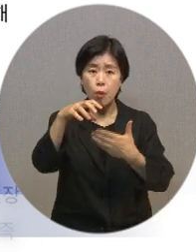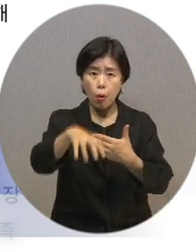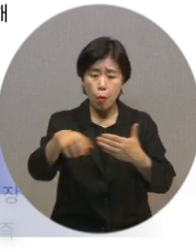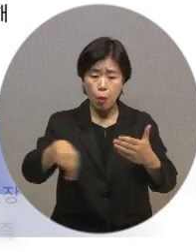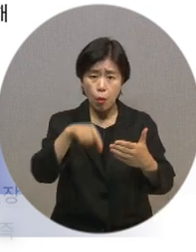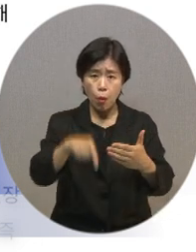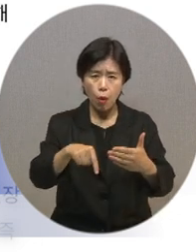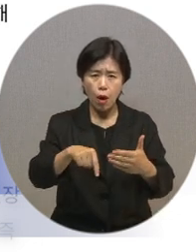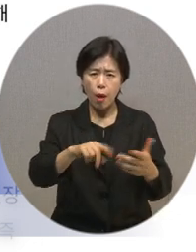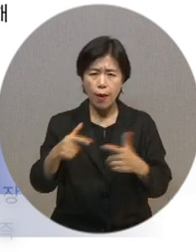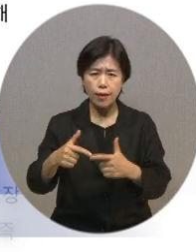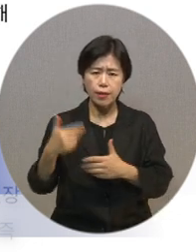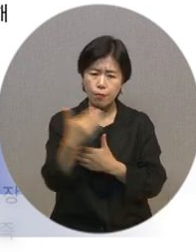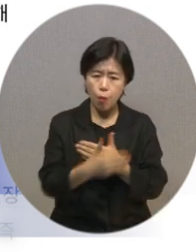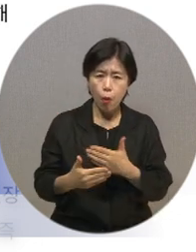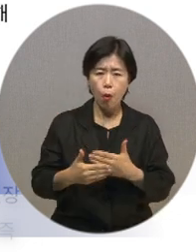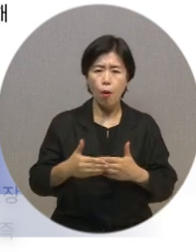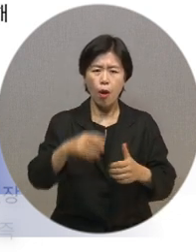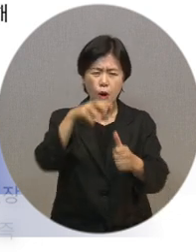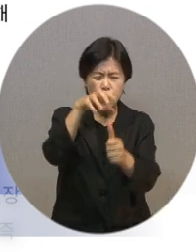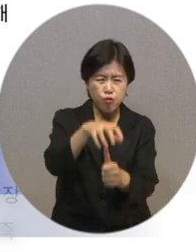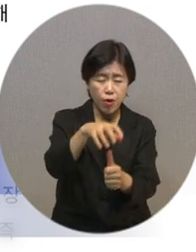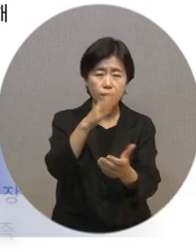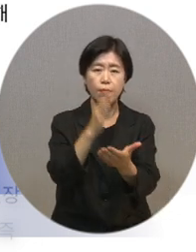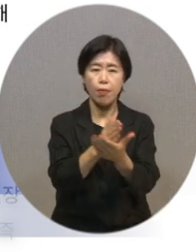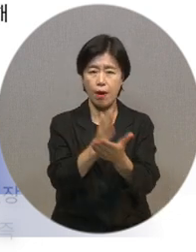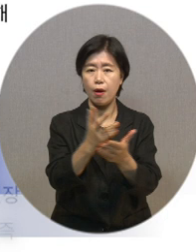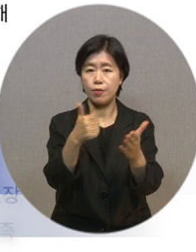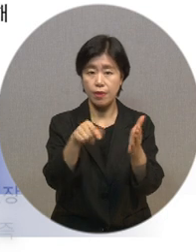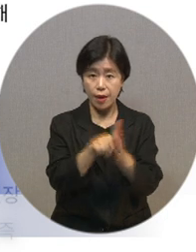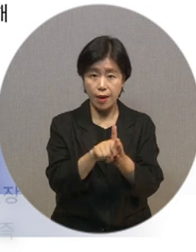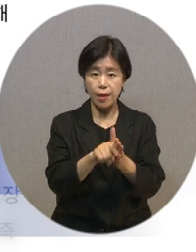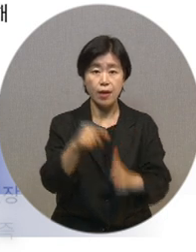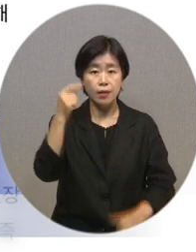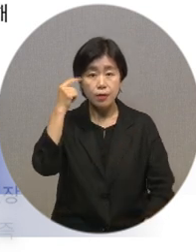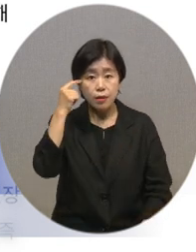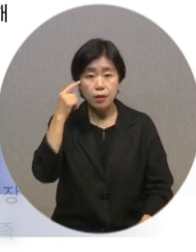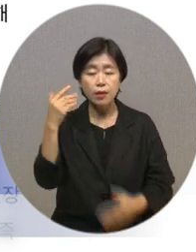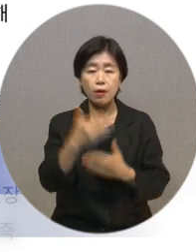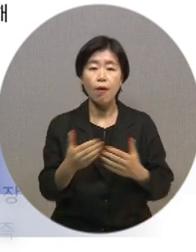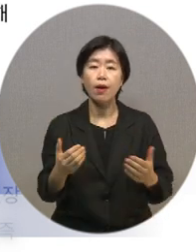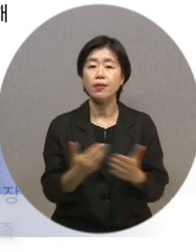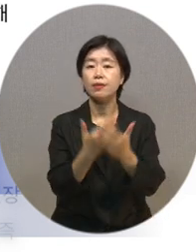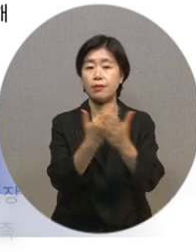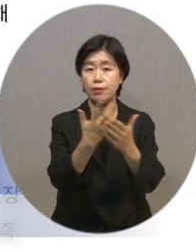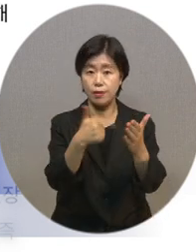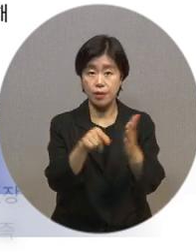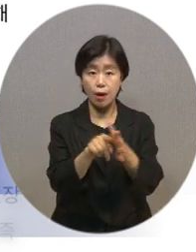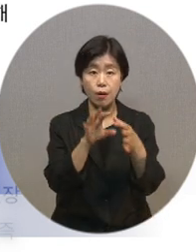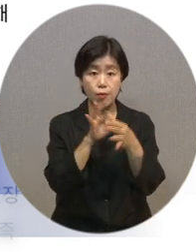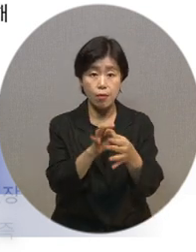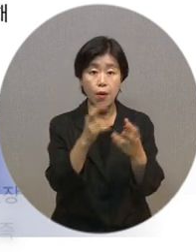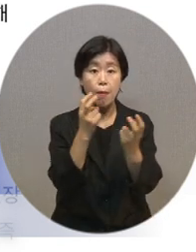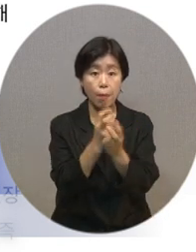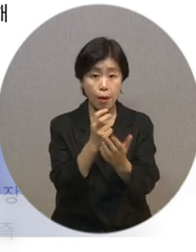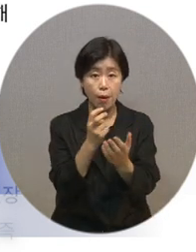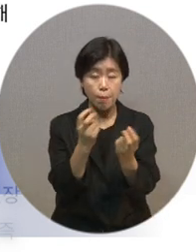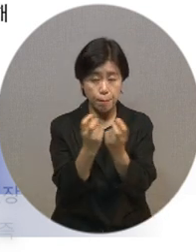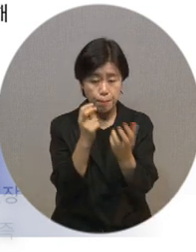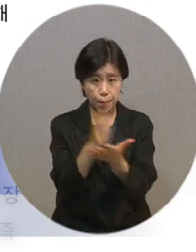하는이 정신 건강증진 및 정신질환자 서비스 지원에 관한이 법률 일부